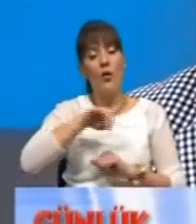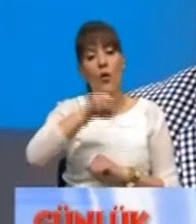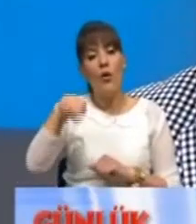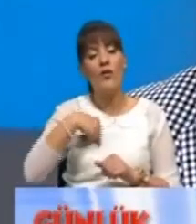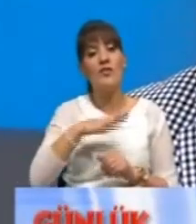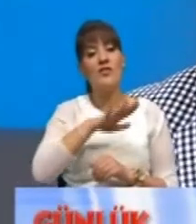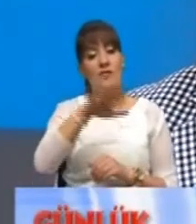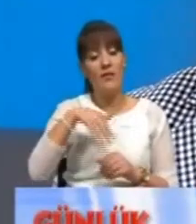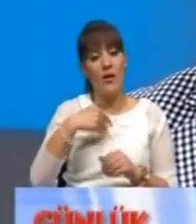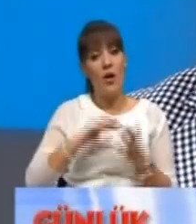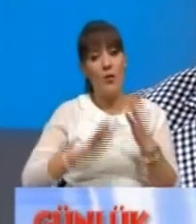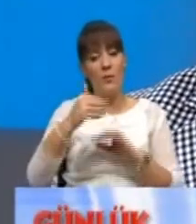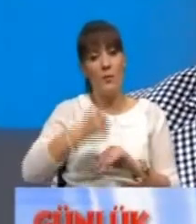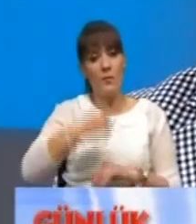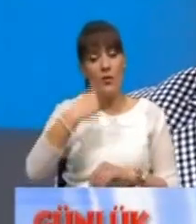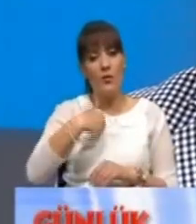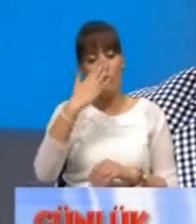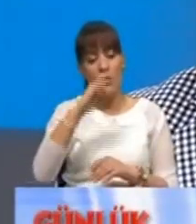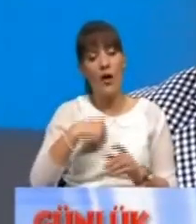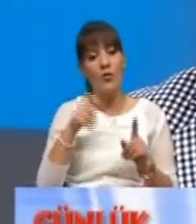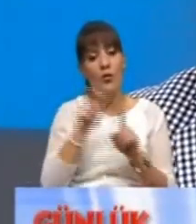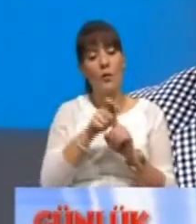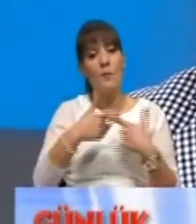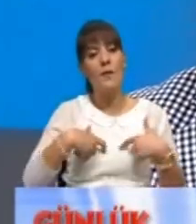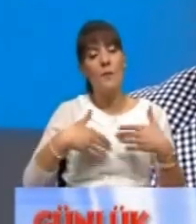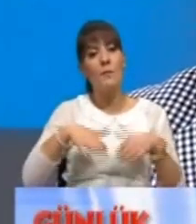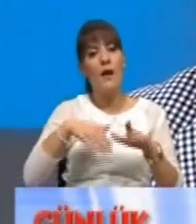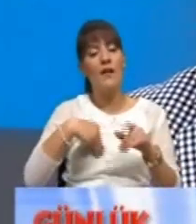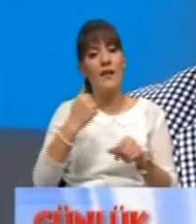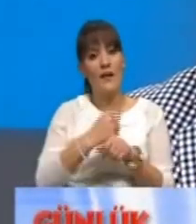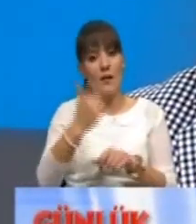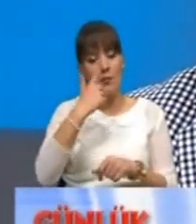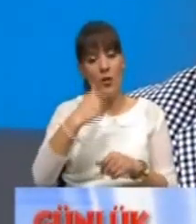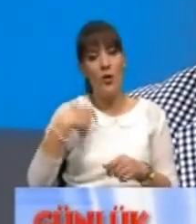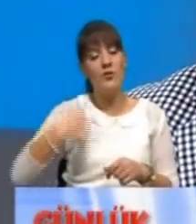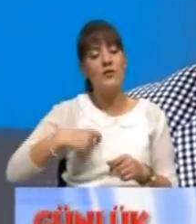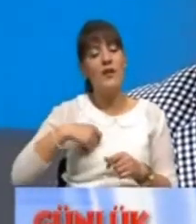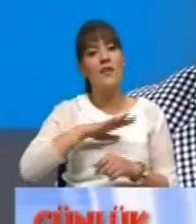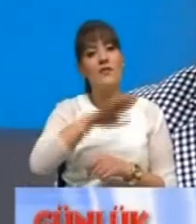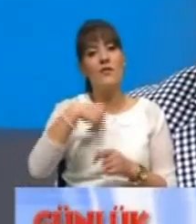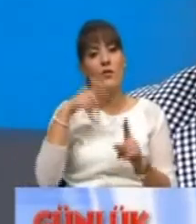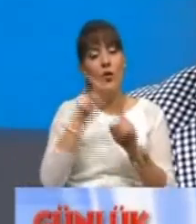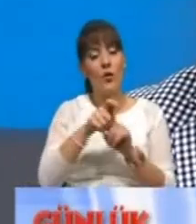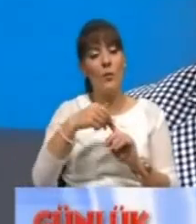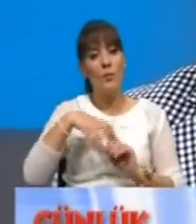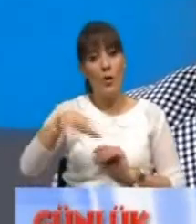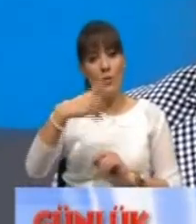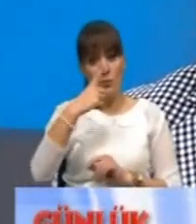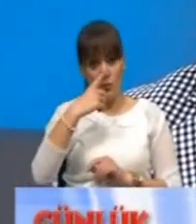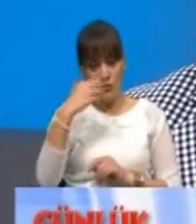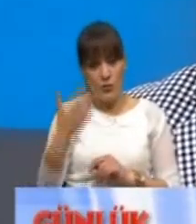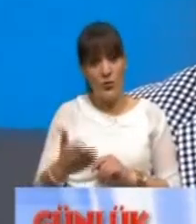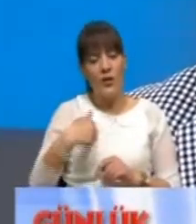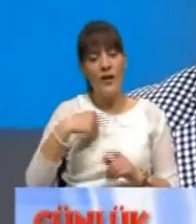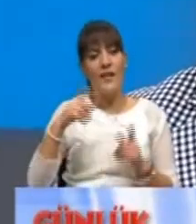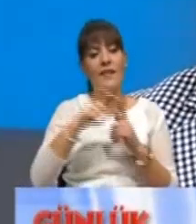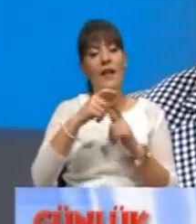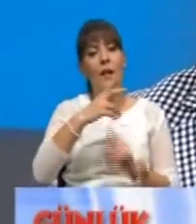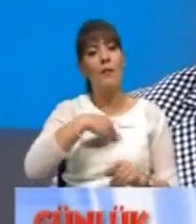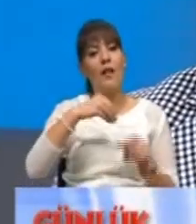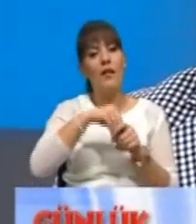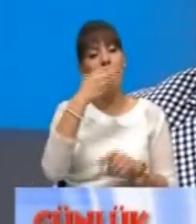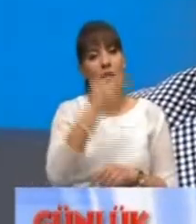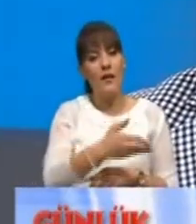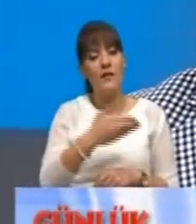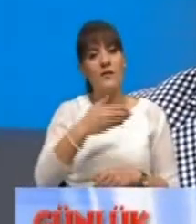ve Orman Bakanlığı, Doğa Koruma Milli Parklar Genel Müdürlüğü, Özel Çevre Koruma Bölge Müdürlüğü ve Dalyan Belediyesi